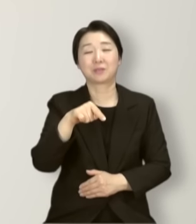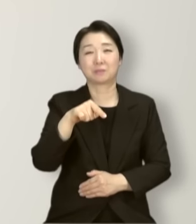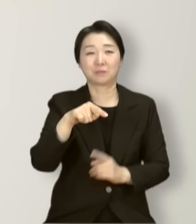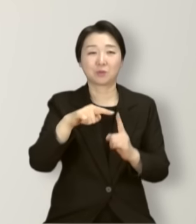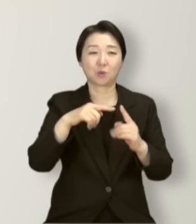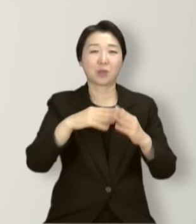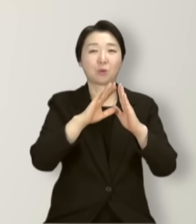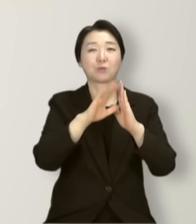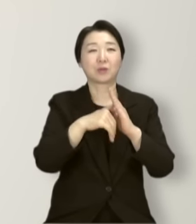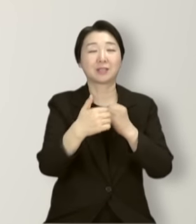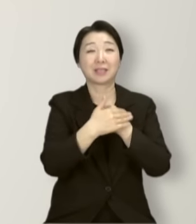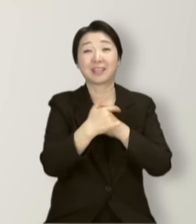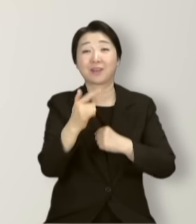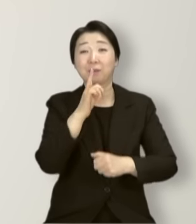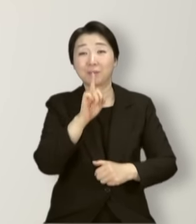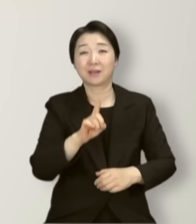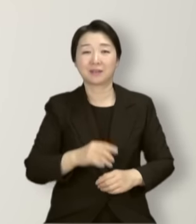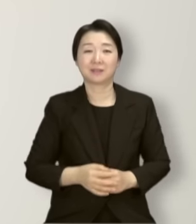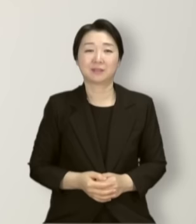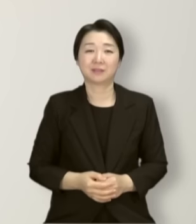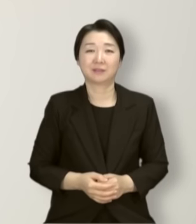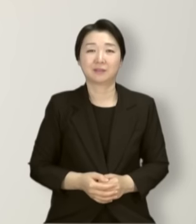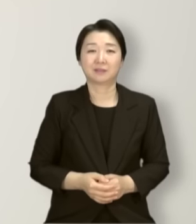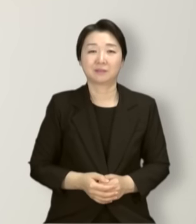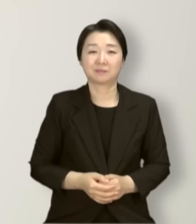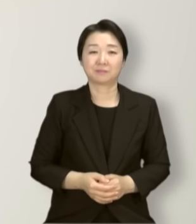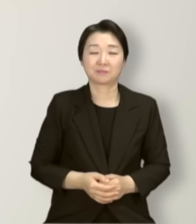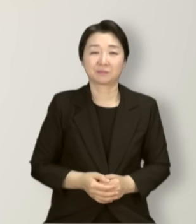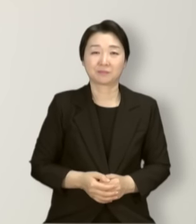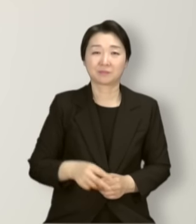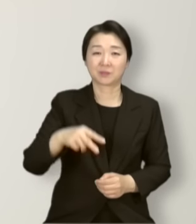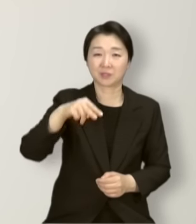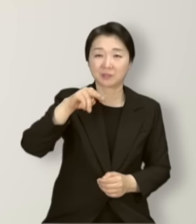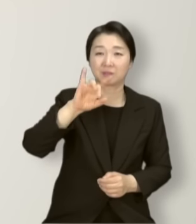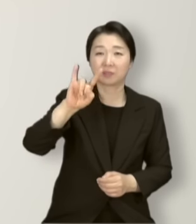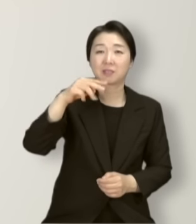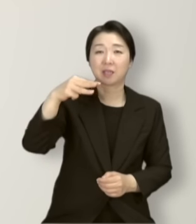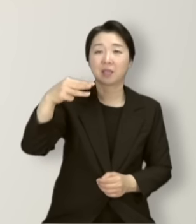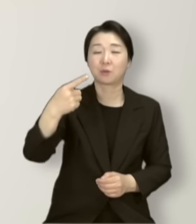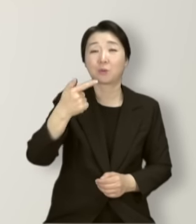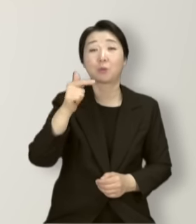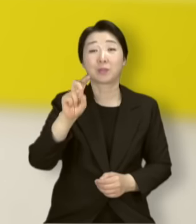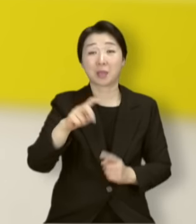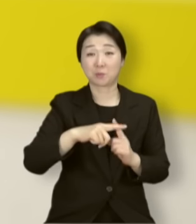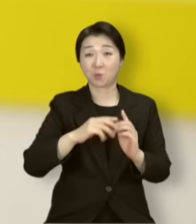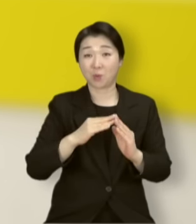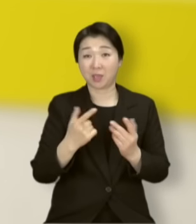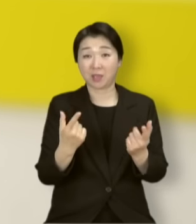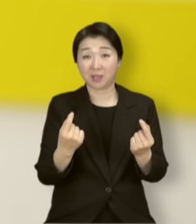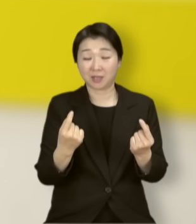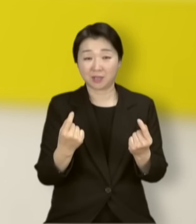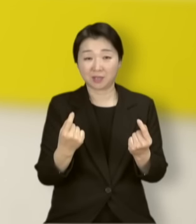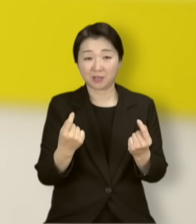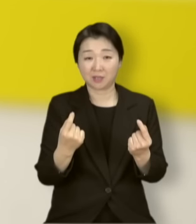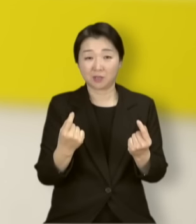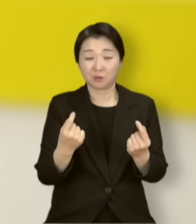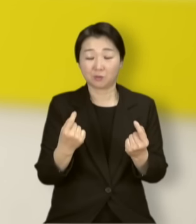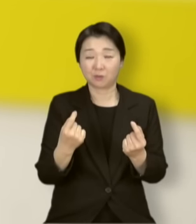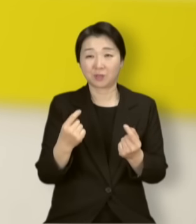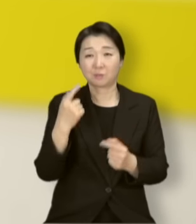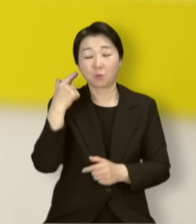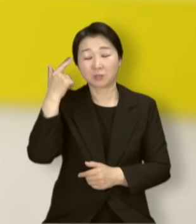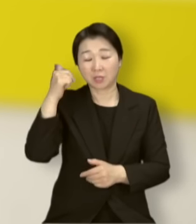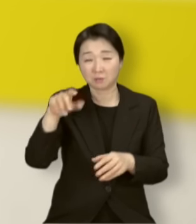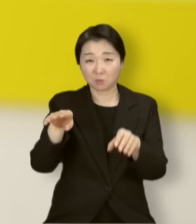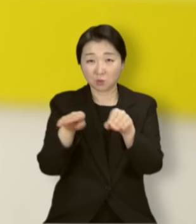은혜 받으셨다고 들었습니다. 예, 저는 새로 나온 교회인데요. 네. 우리 목사님이